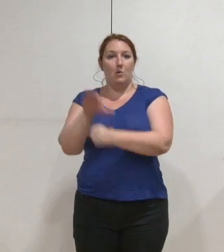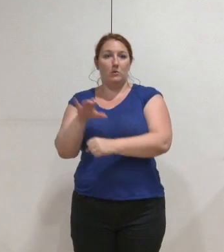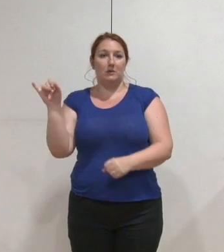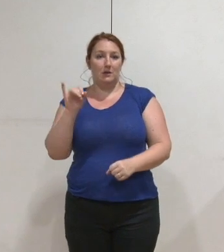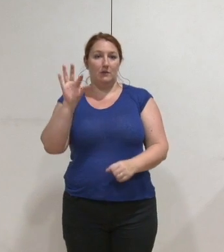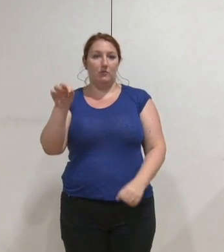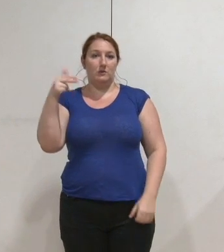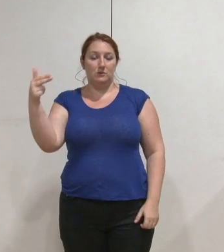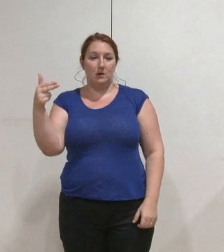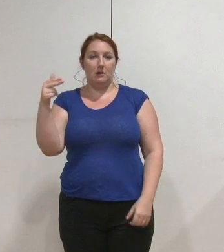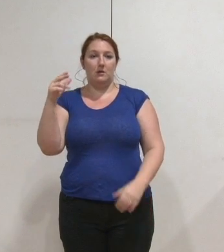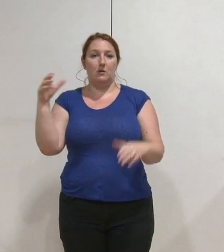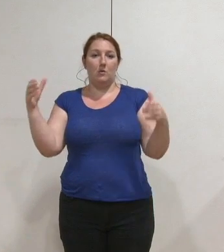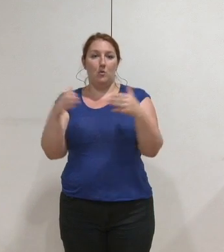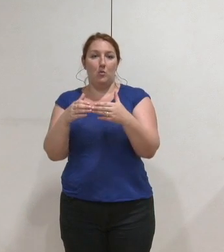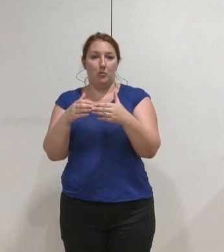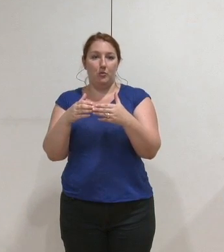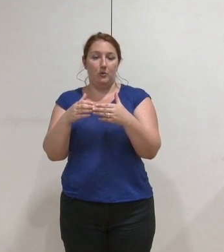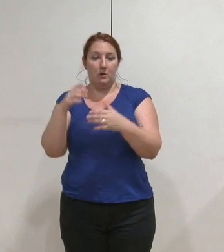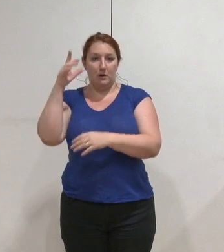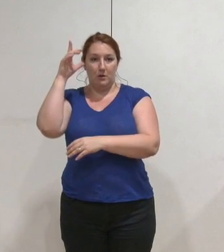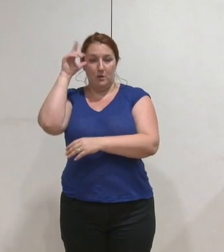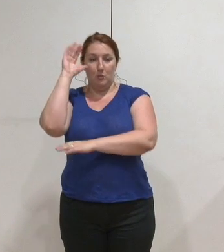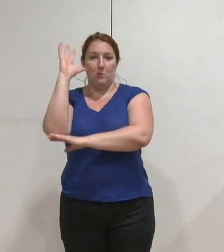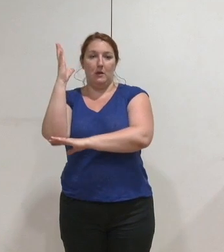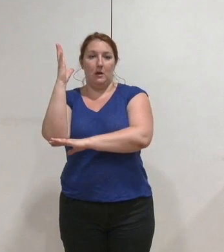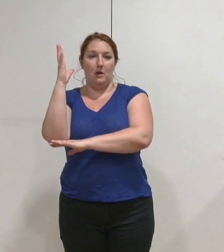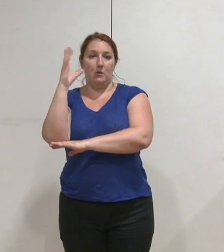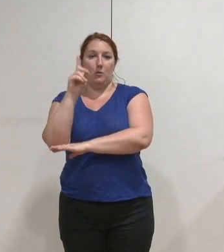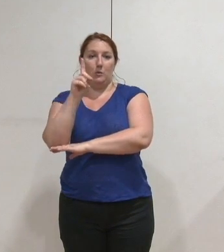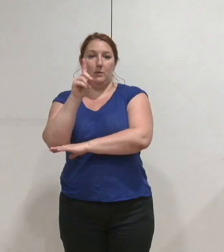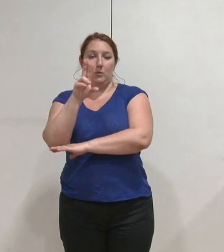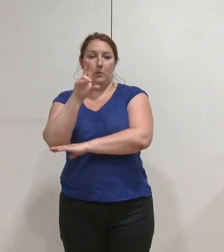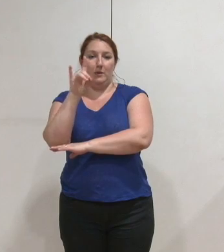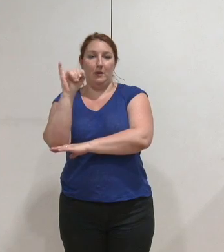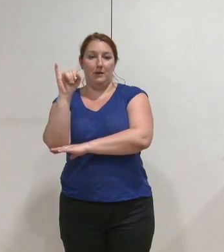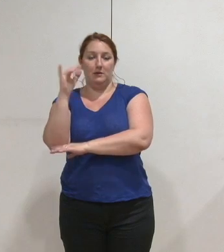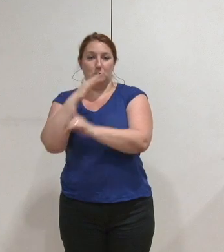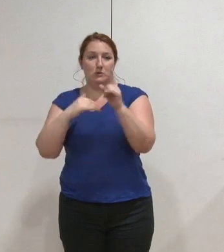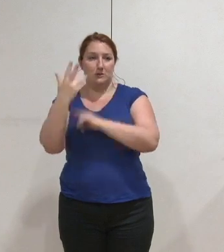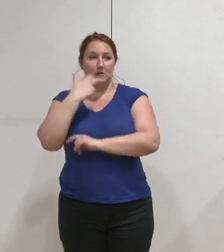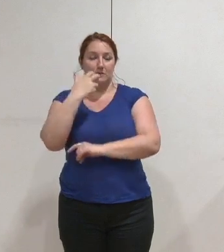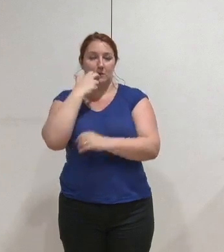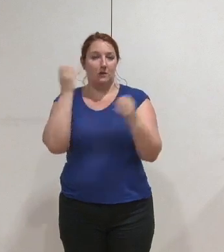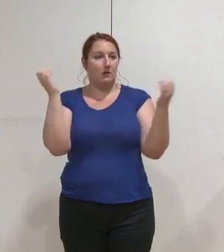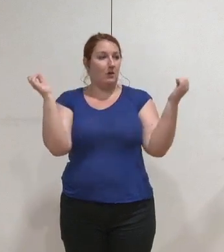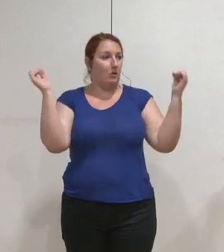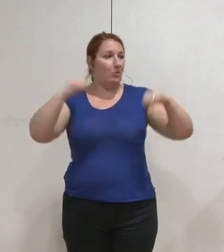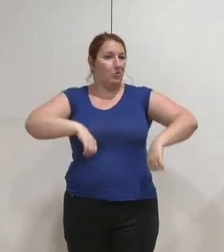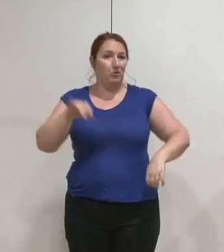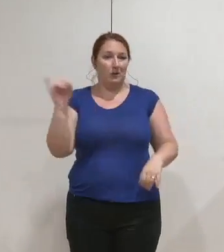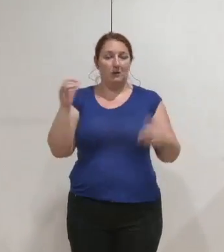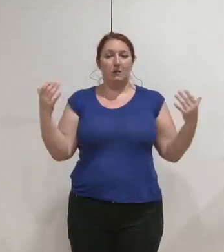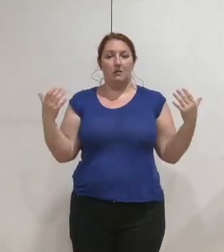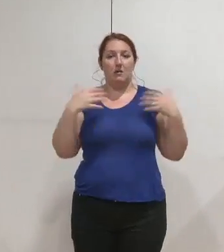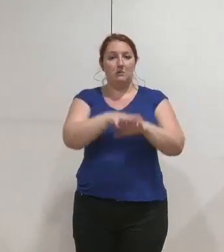le Front national le groupe les républicains udi société civile qui vote pour rassemblement